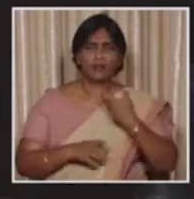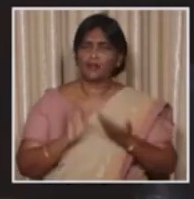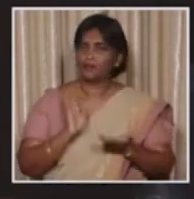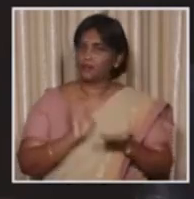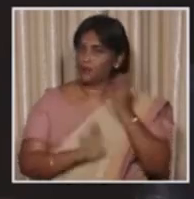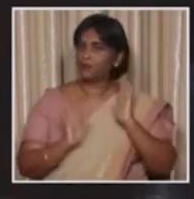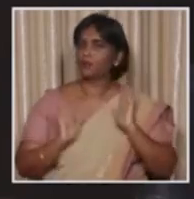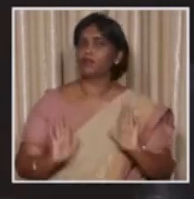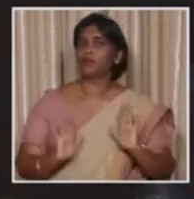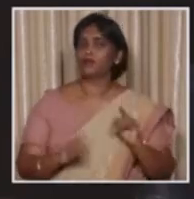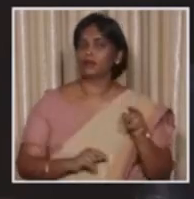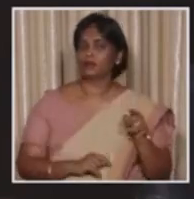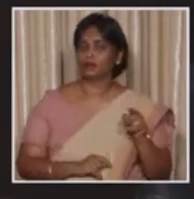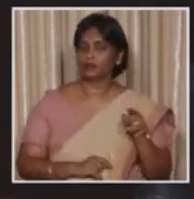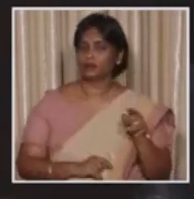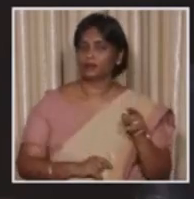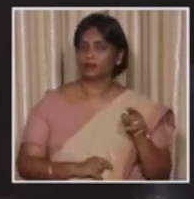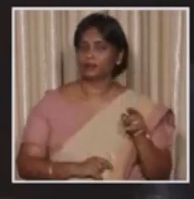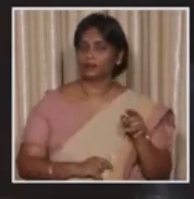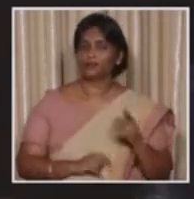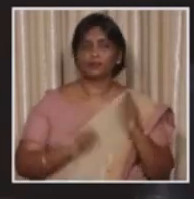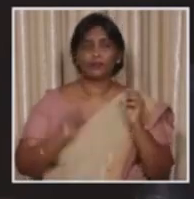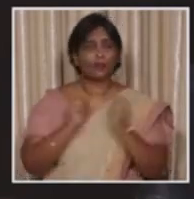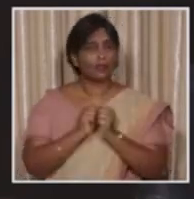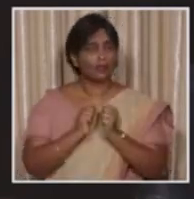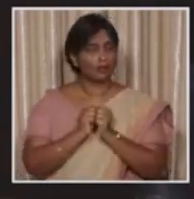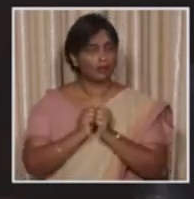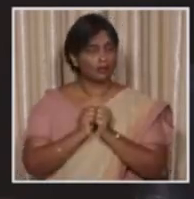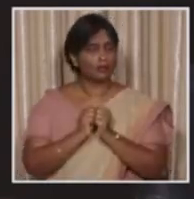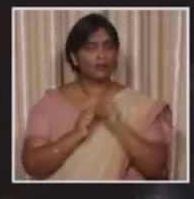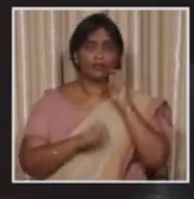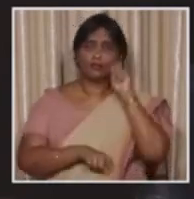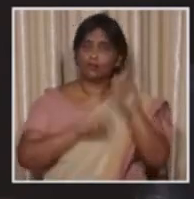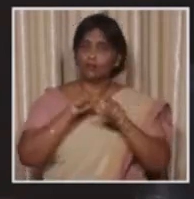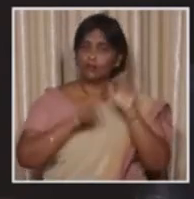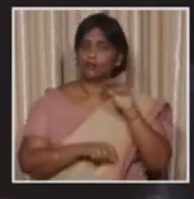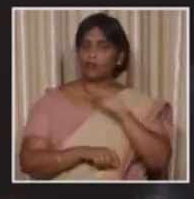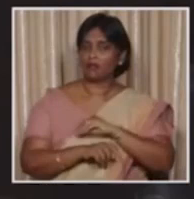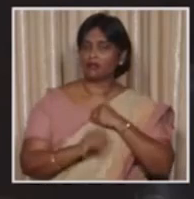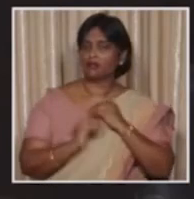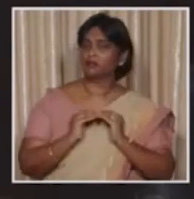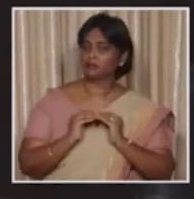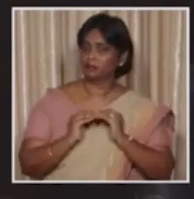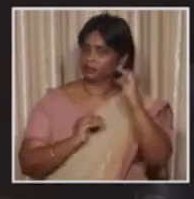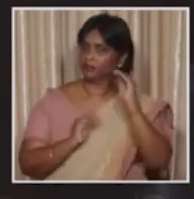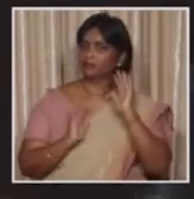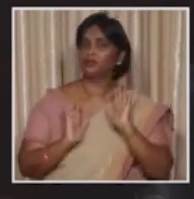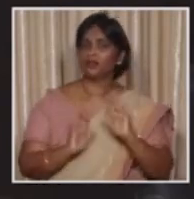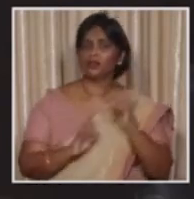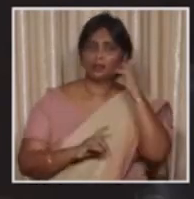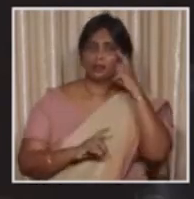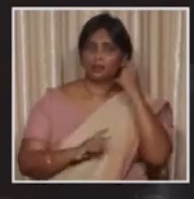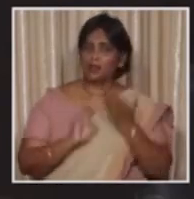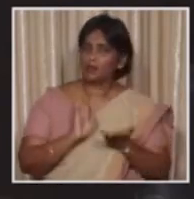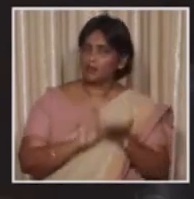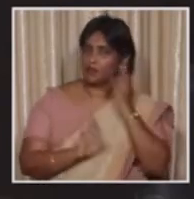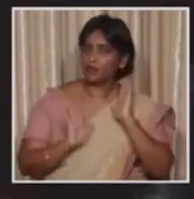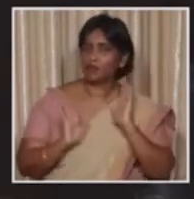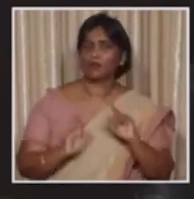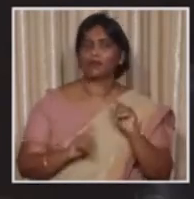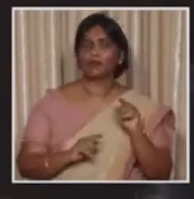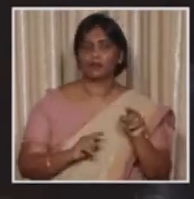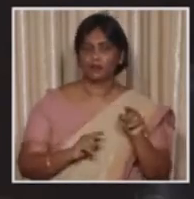தொழிலாளர்களின் உழைக்கு மக்களின் வருமானம் அதிகரிக்க வேண்டும், சம்பளம் அதிகரிக்க வேண்டும். நாடு ஏறி